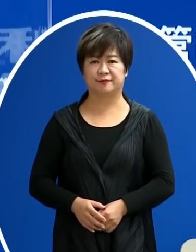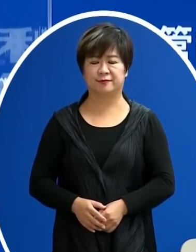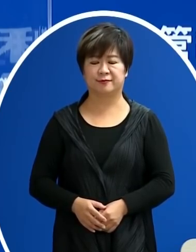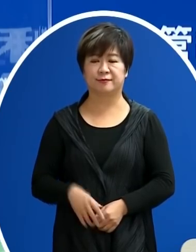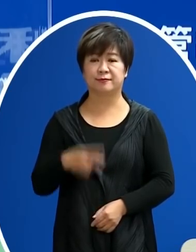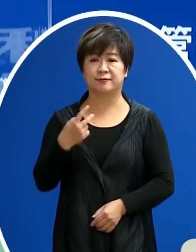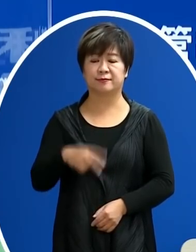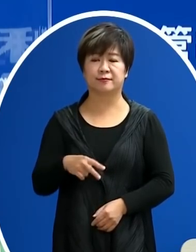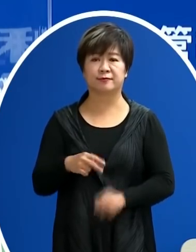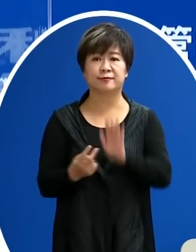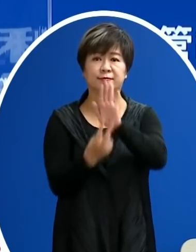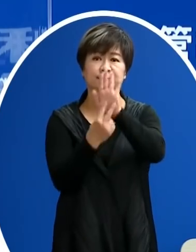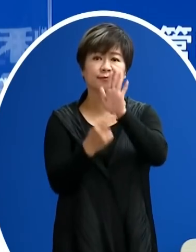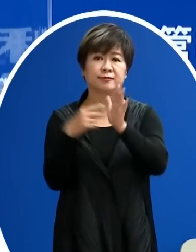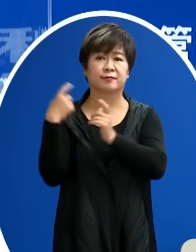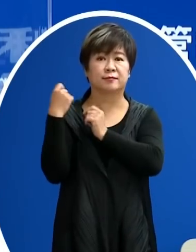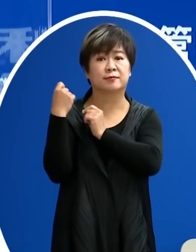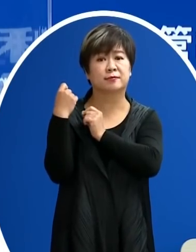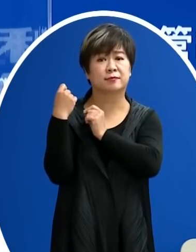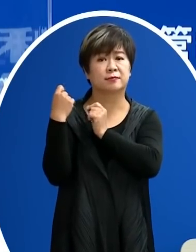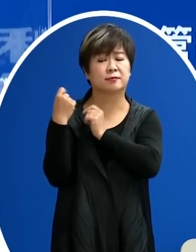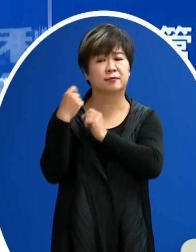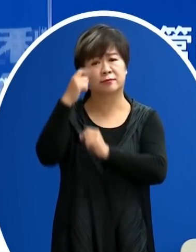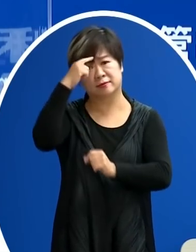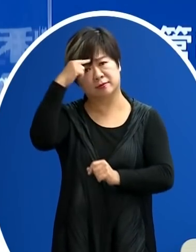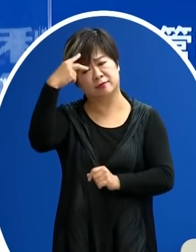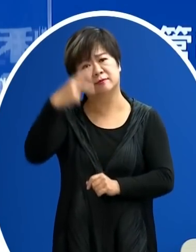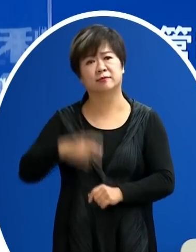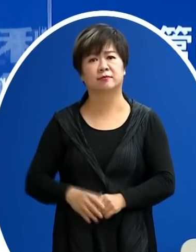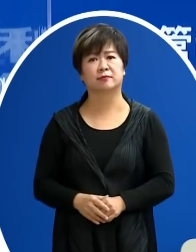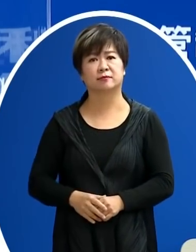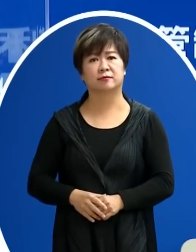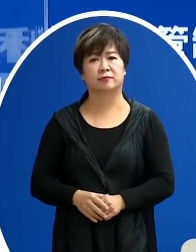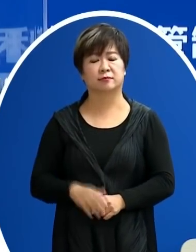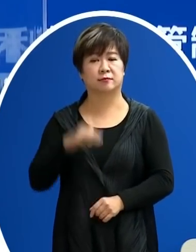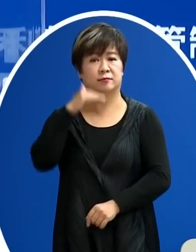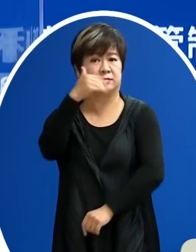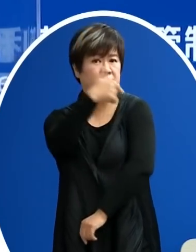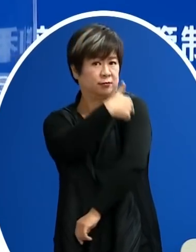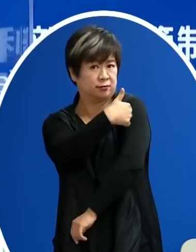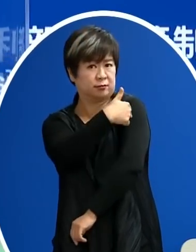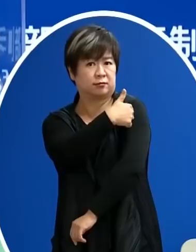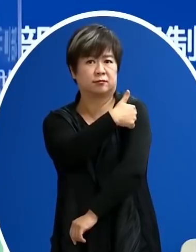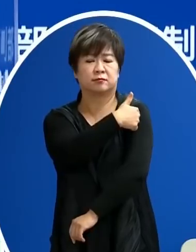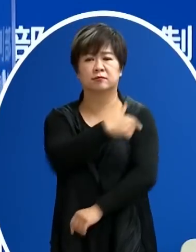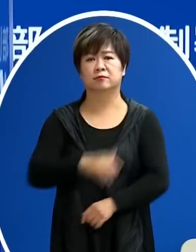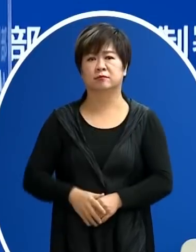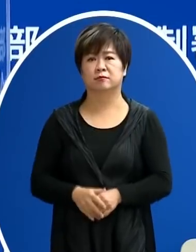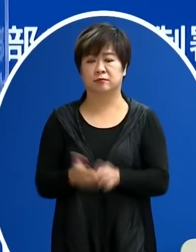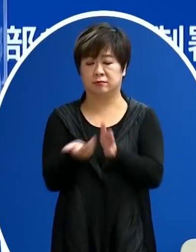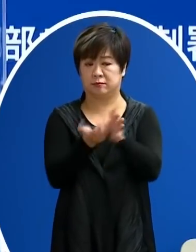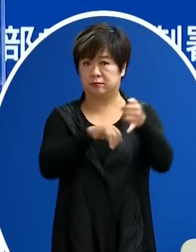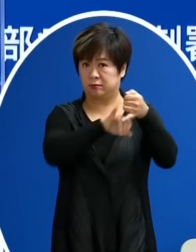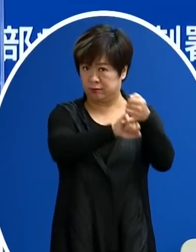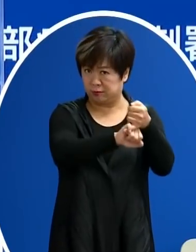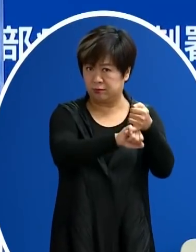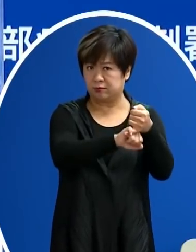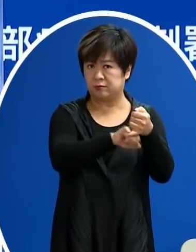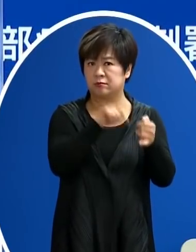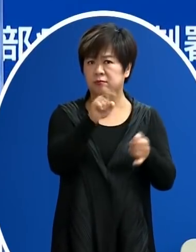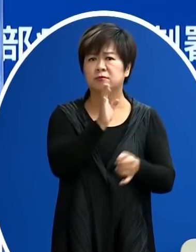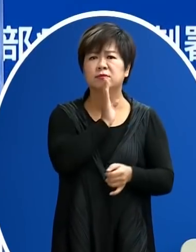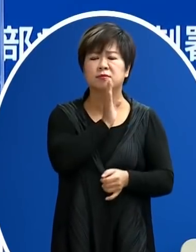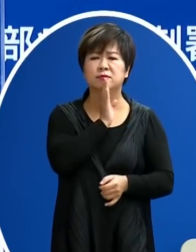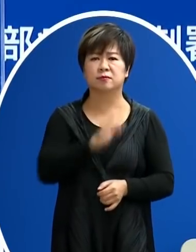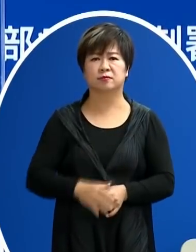那还有这两天大家说要打，哦。高端疫苗哈，除我们这个预约的以外哈，